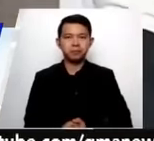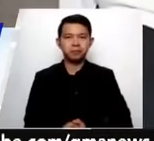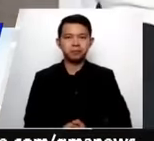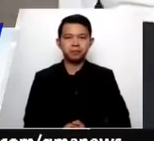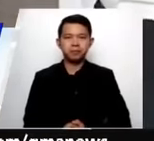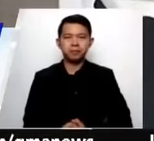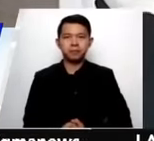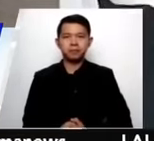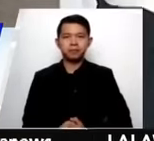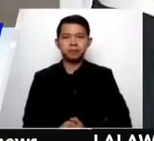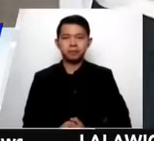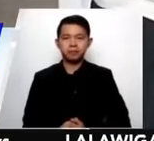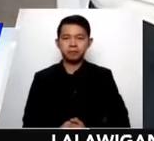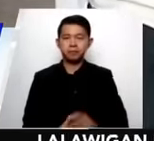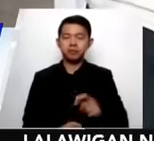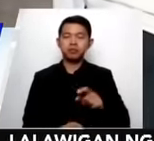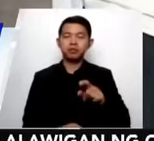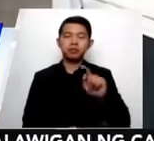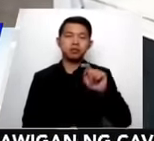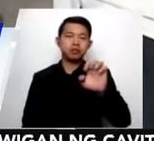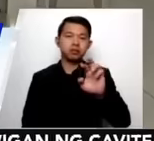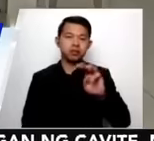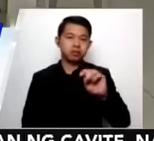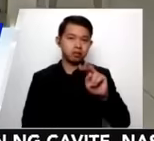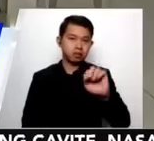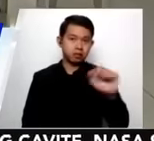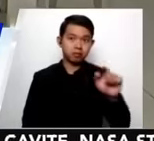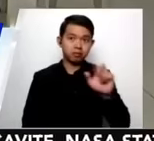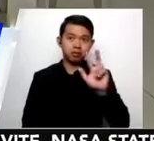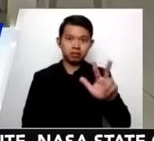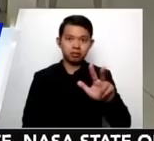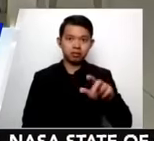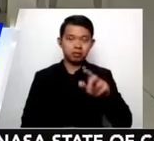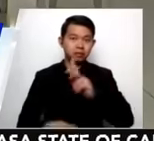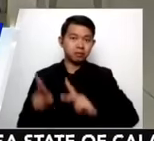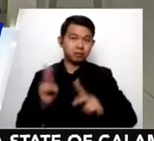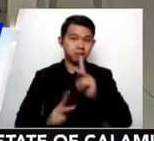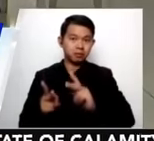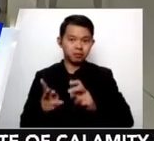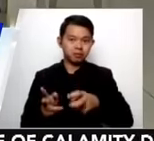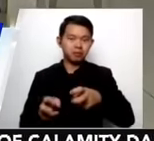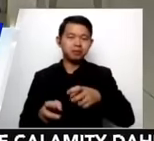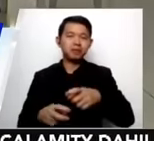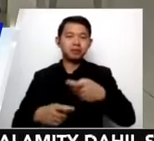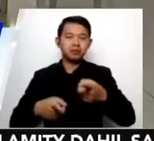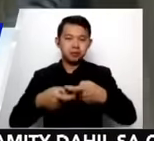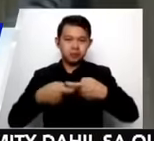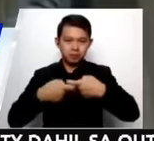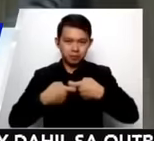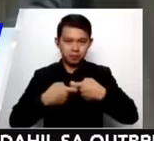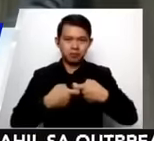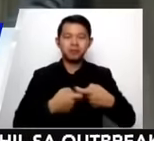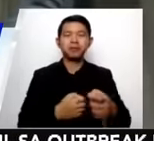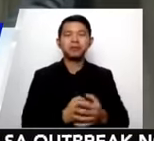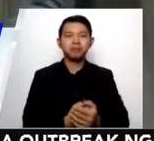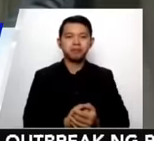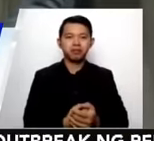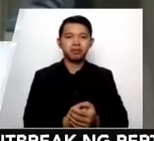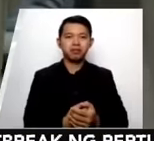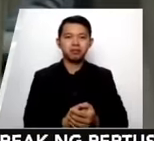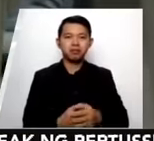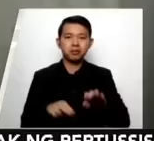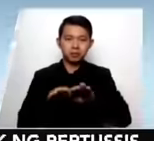na nakaupo, ang ilang nanundo sa pasahero. Nagbawas kasi ng upuan para sa disinfection kasunod ng isyu sa surot at